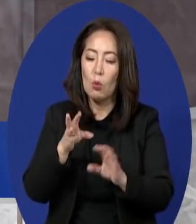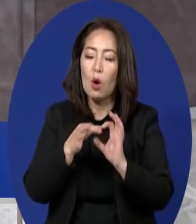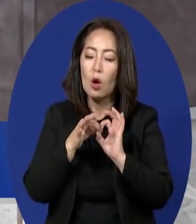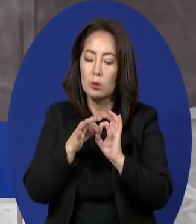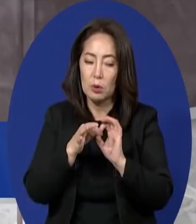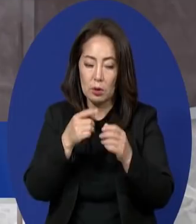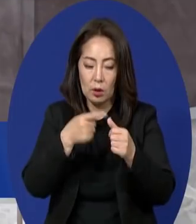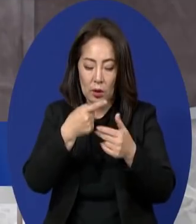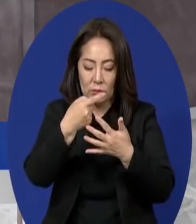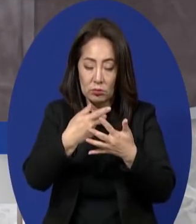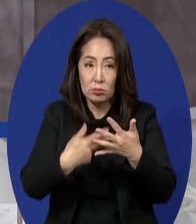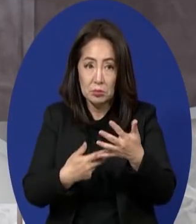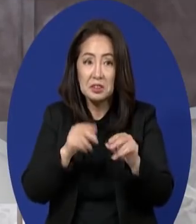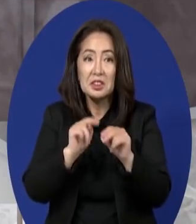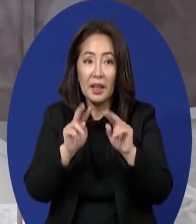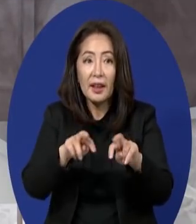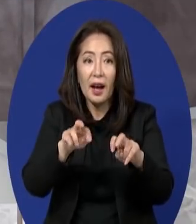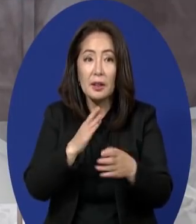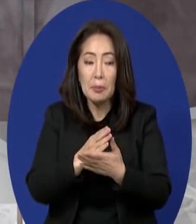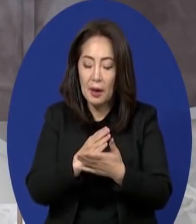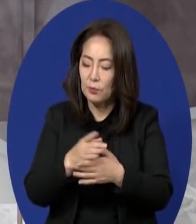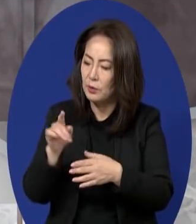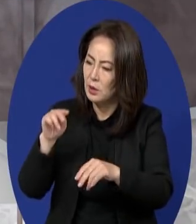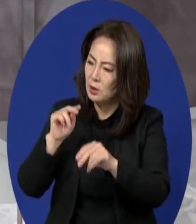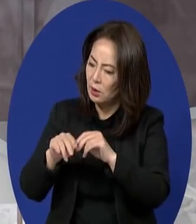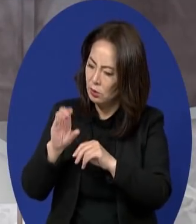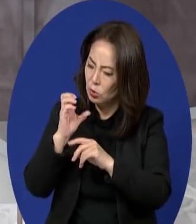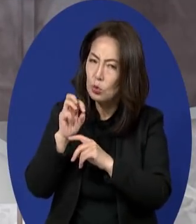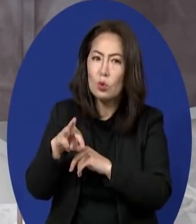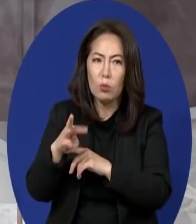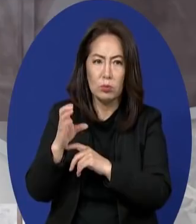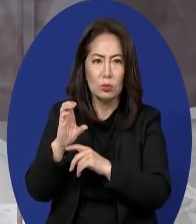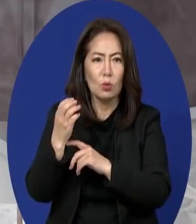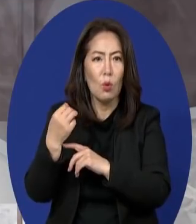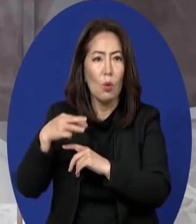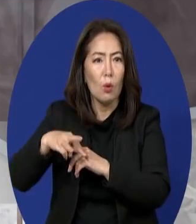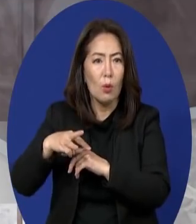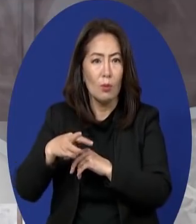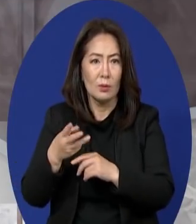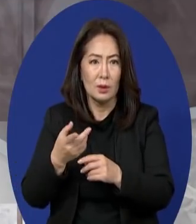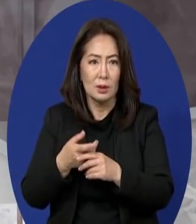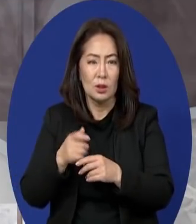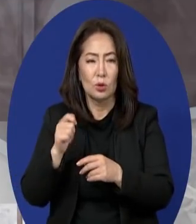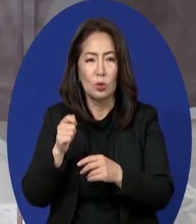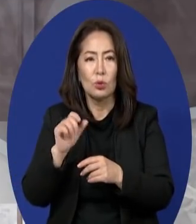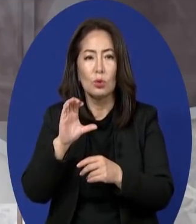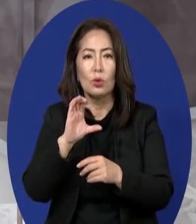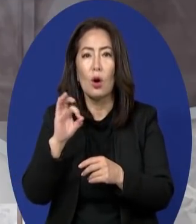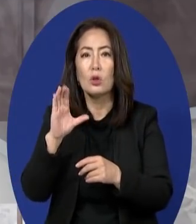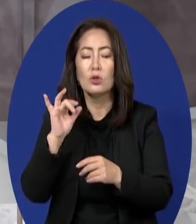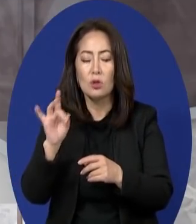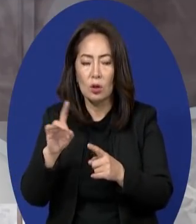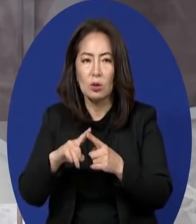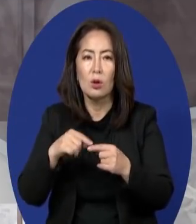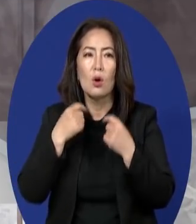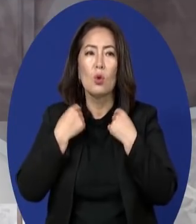байгаа юм блэ. Тэгээ энэ нь бид бас судлаад үзэхэд бас нэг сум гэхээс өлү манайхны нэг утас нэг төлхөөрийн оосо тий хүзүүний